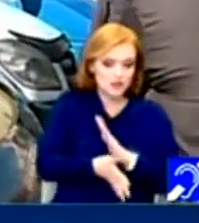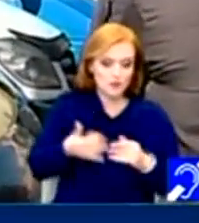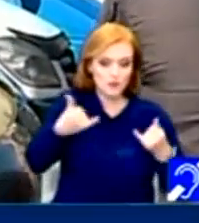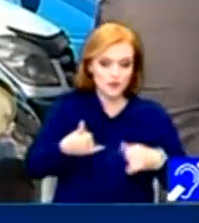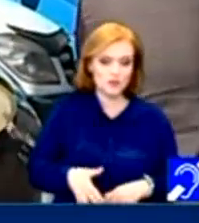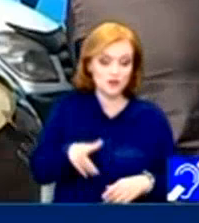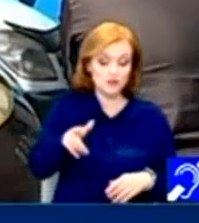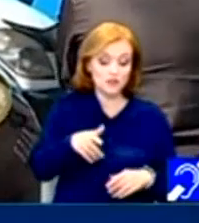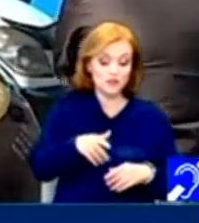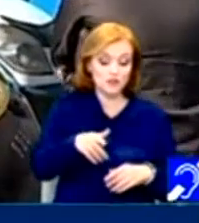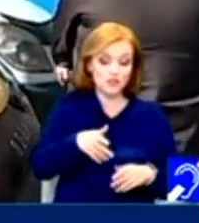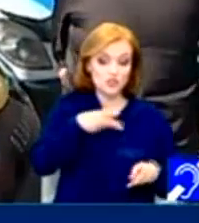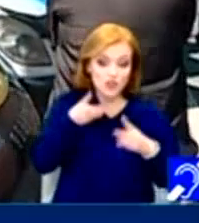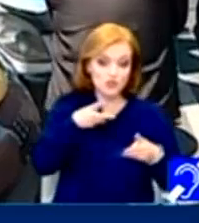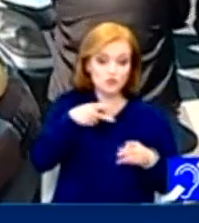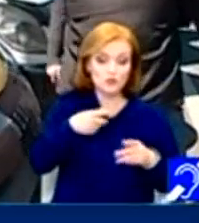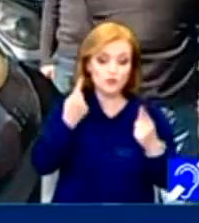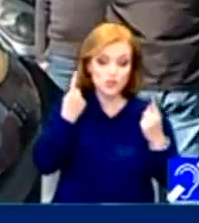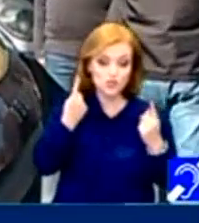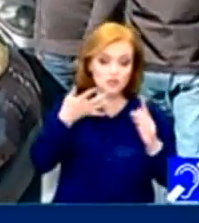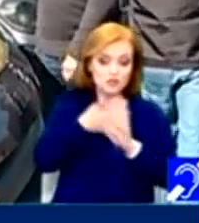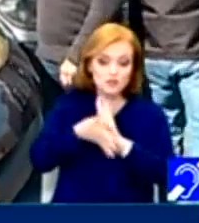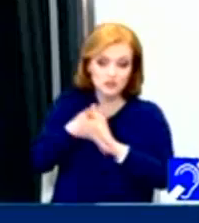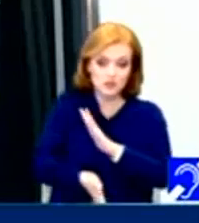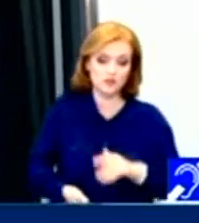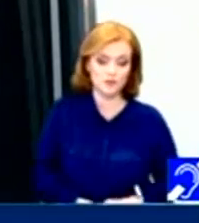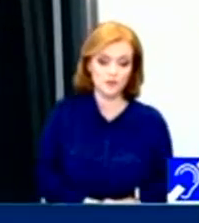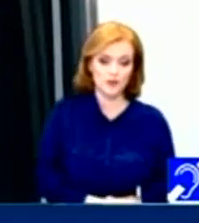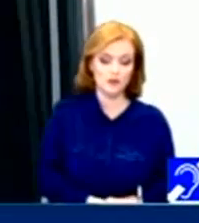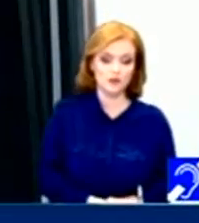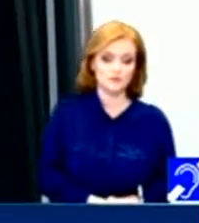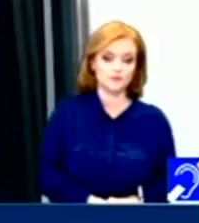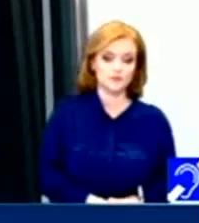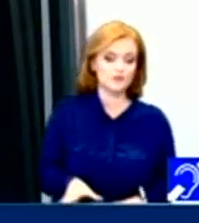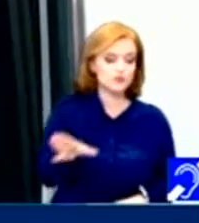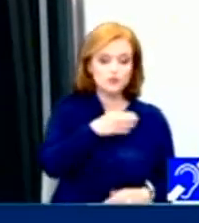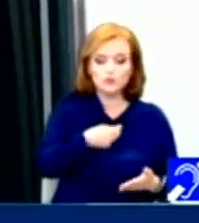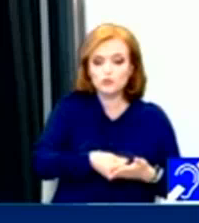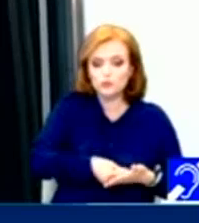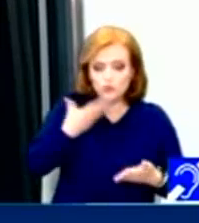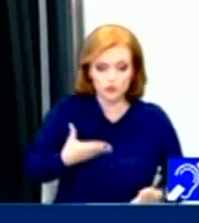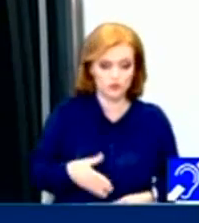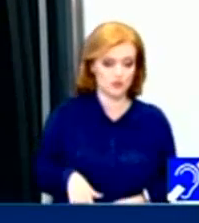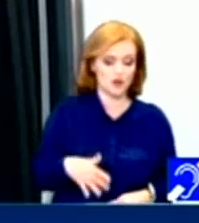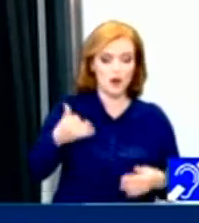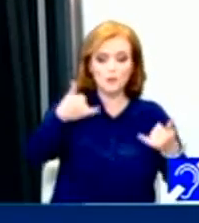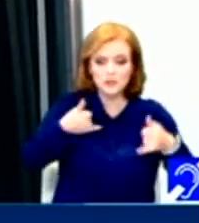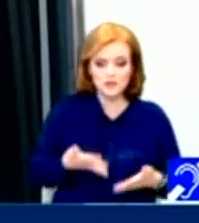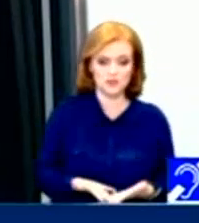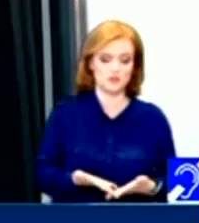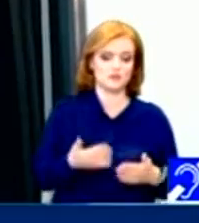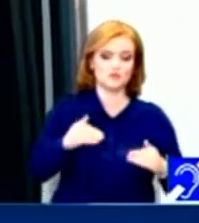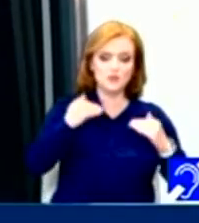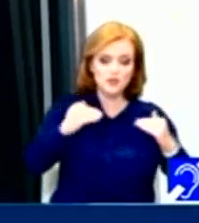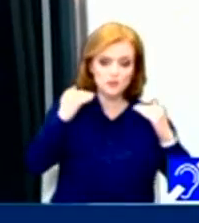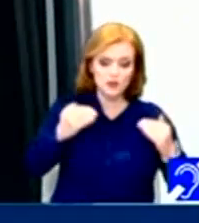se plâng că zilnic au cheltuieli imense. Piesele sunt foarte scumpe, motorina s-a scumpit și